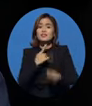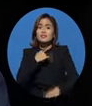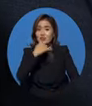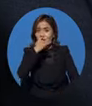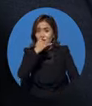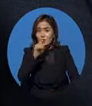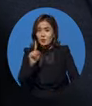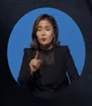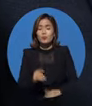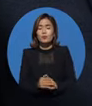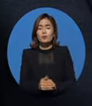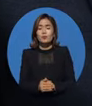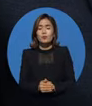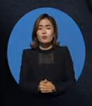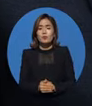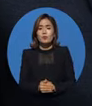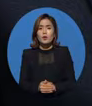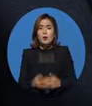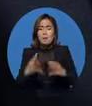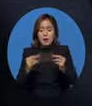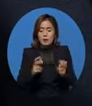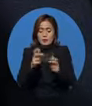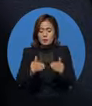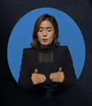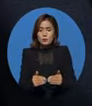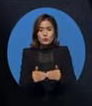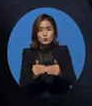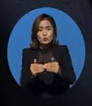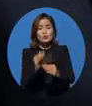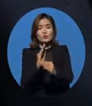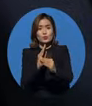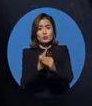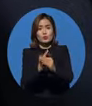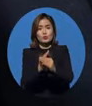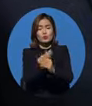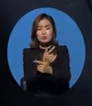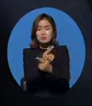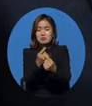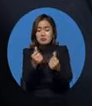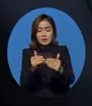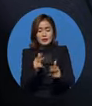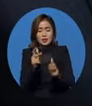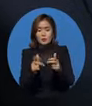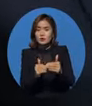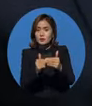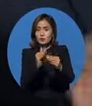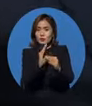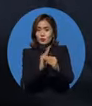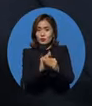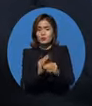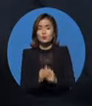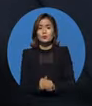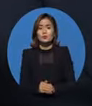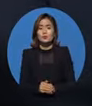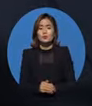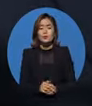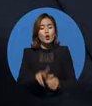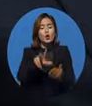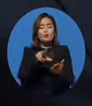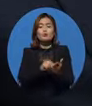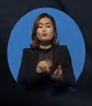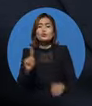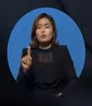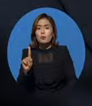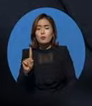이렇게 그 많은 사업들이 진행되고 있는 것 같아요 비슷한 사업도 진행이 되고 근데 여기에 문제는 뭐냐면